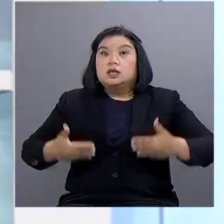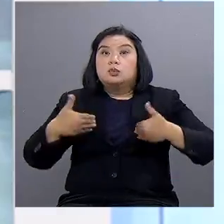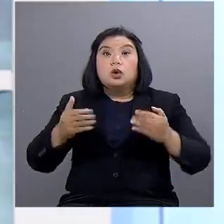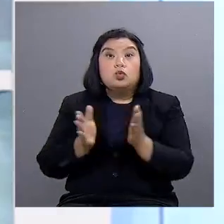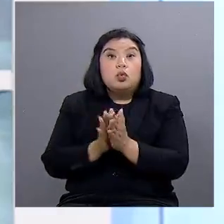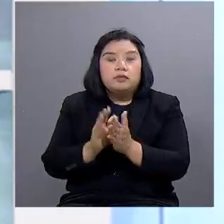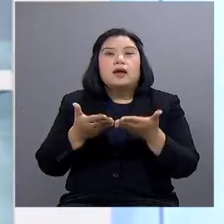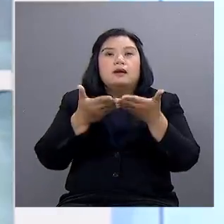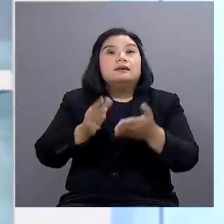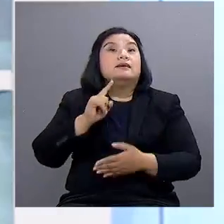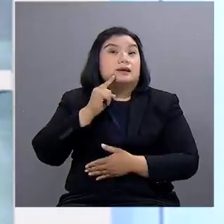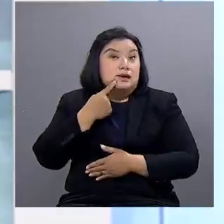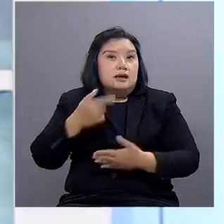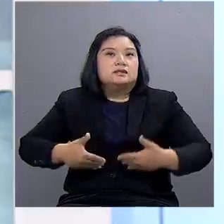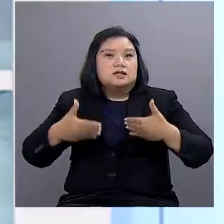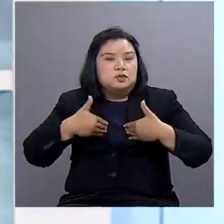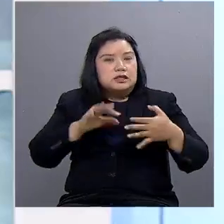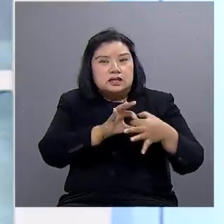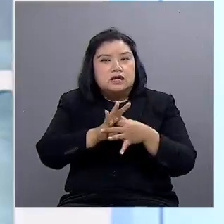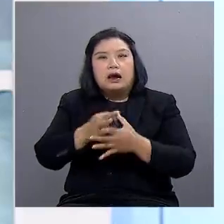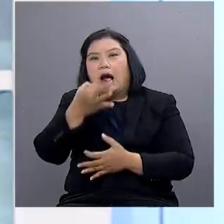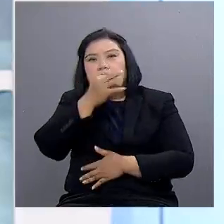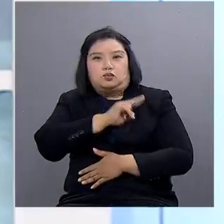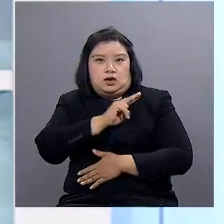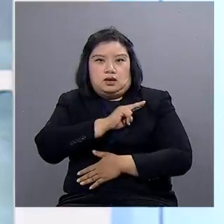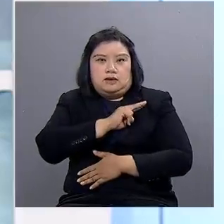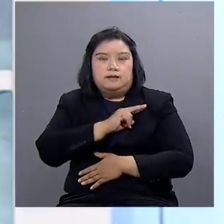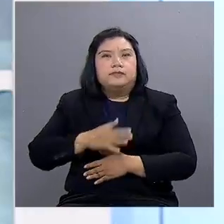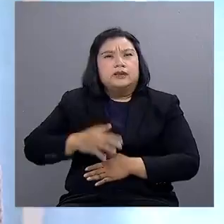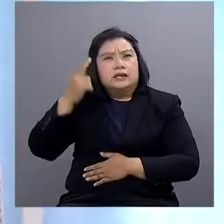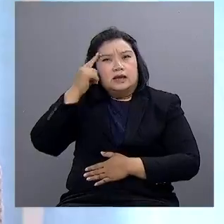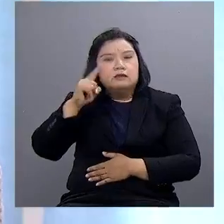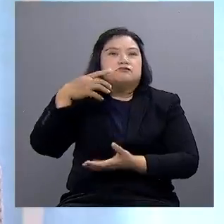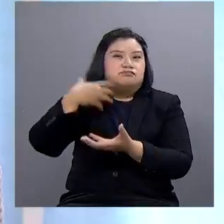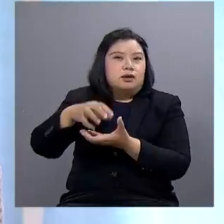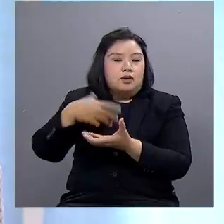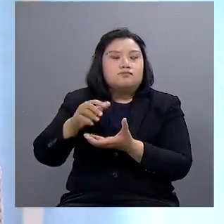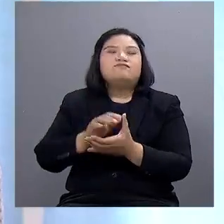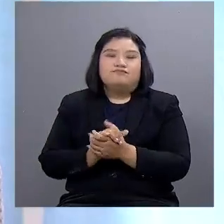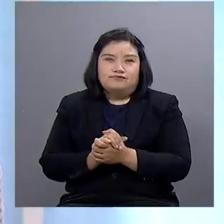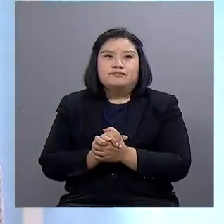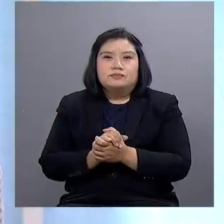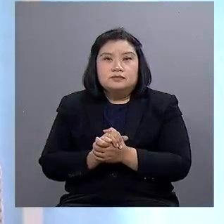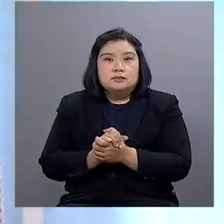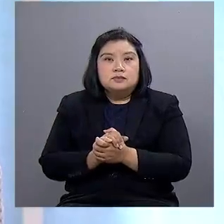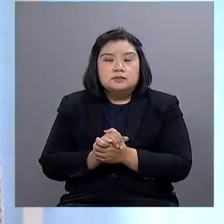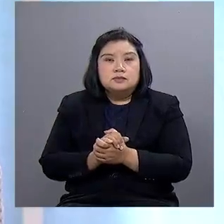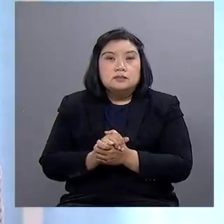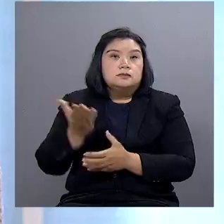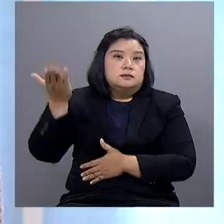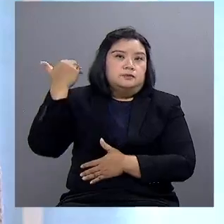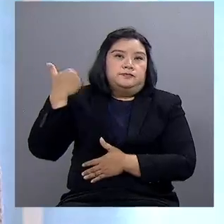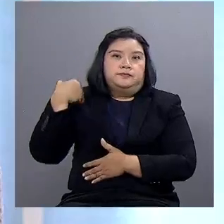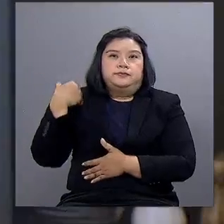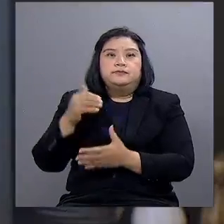เองค่ะก็เป็นความทรงจำดีๆนะคะของคนที่นำมาเล่าให้กับเราฟัง อย่างคุณท็อปเนี่ยเขาเคยพูดในรายการบอกว่าต้